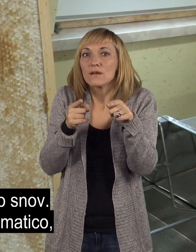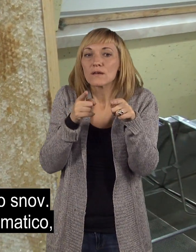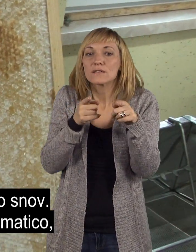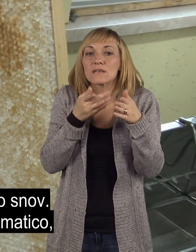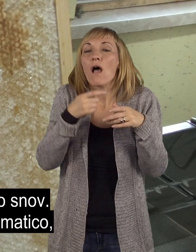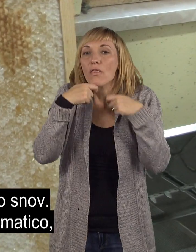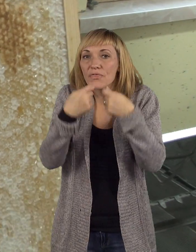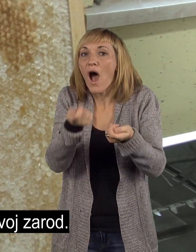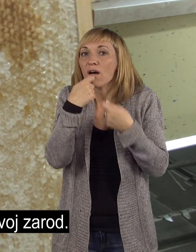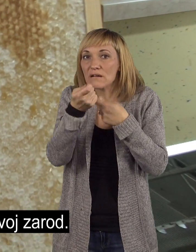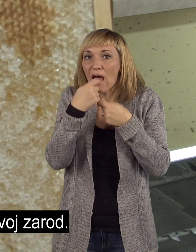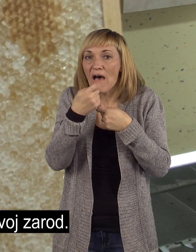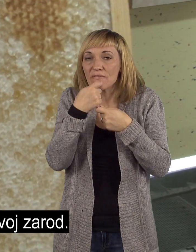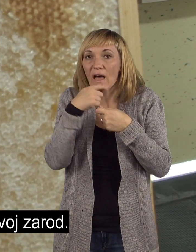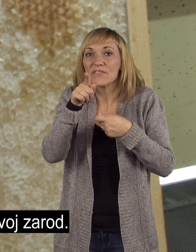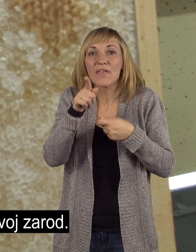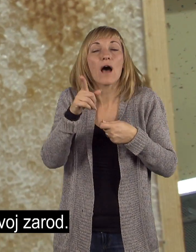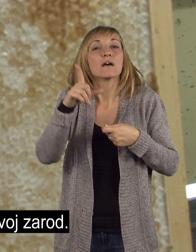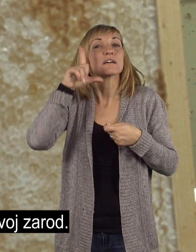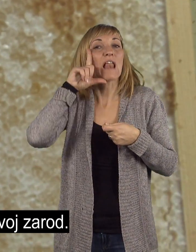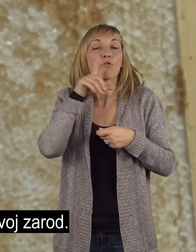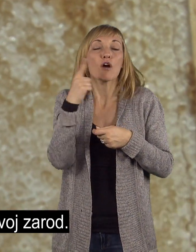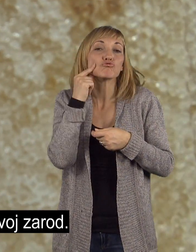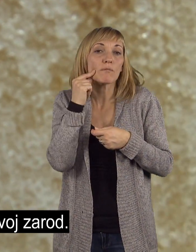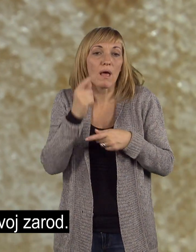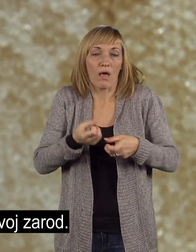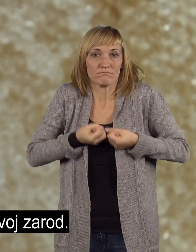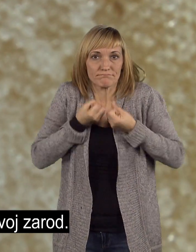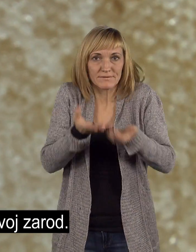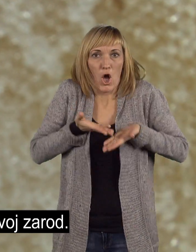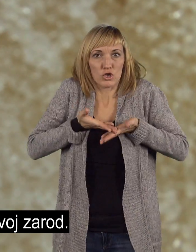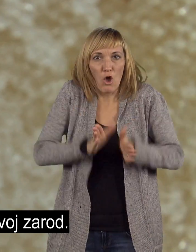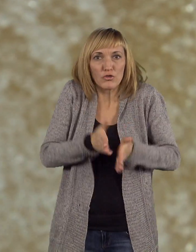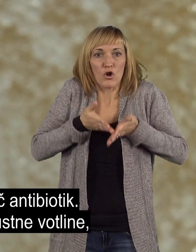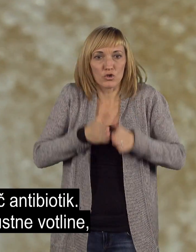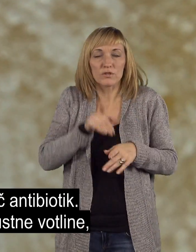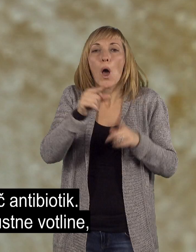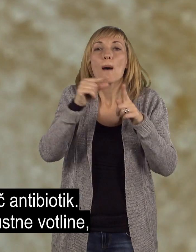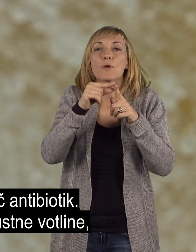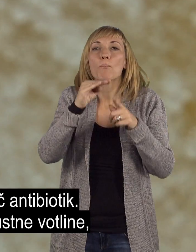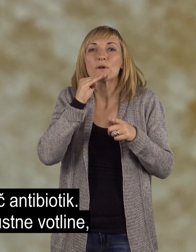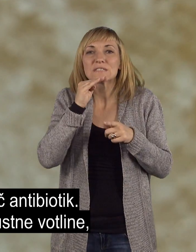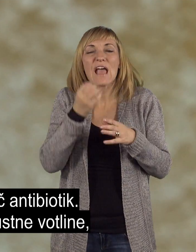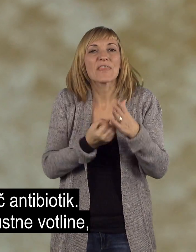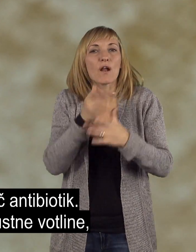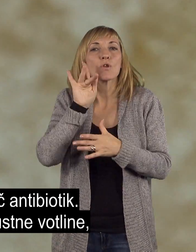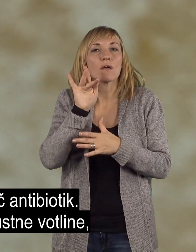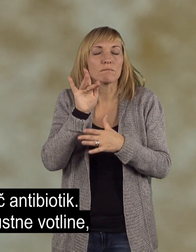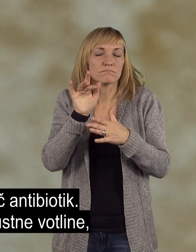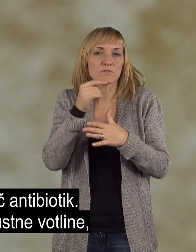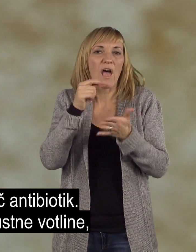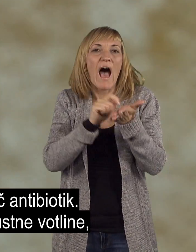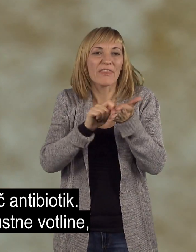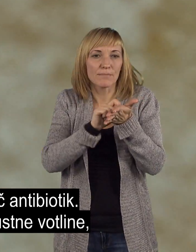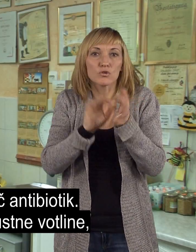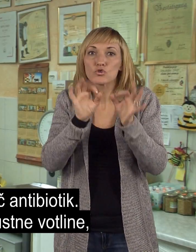spodbuja matico, da lahko zalega neprestano svoj zarod. Propolis je naravni domači antibiotik. Sploh je